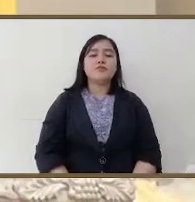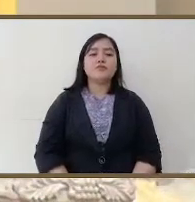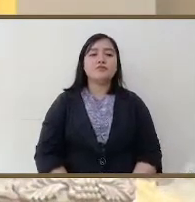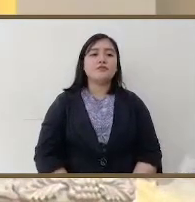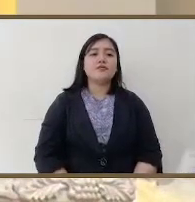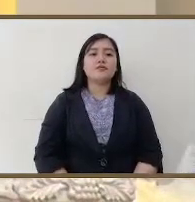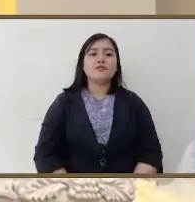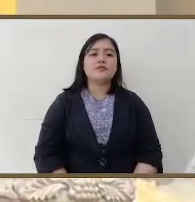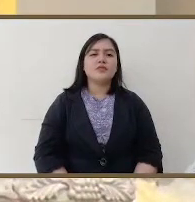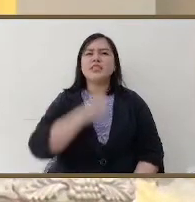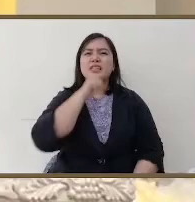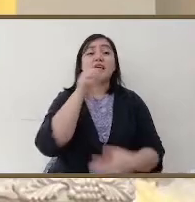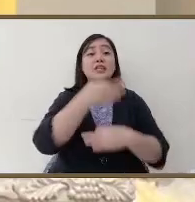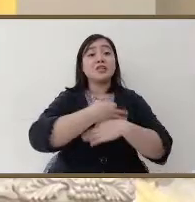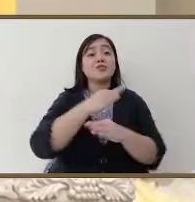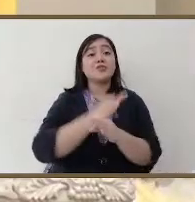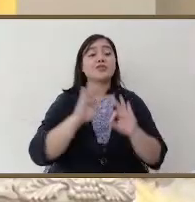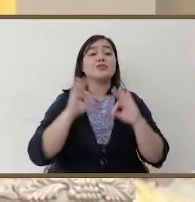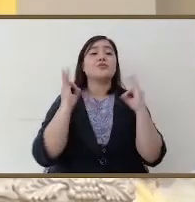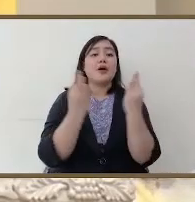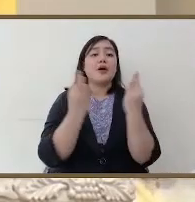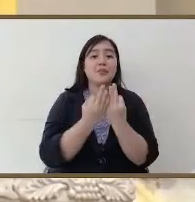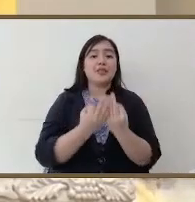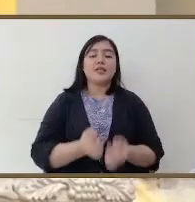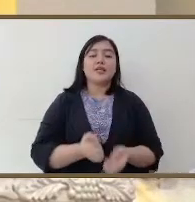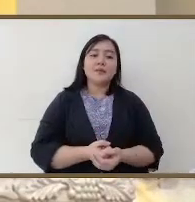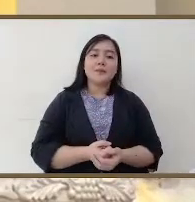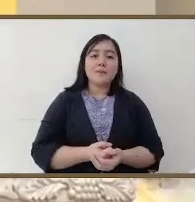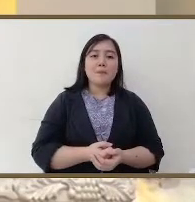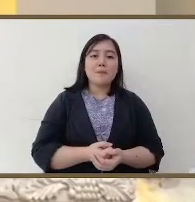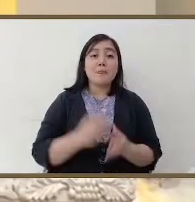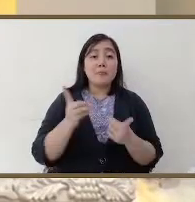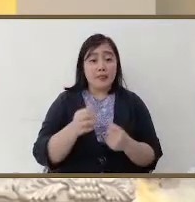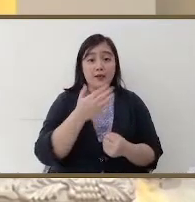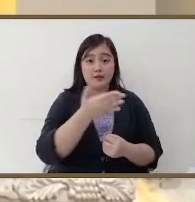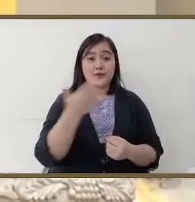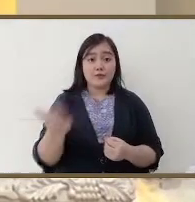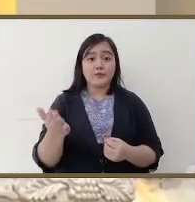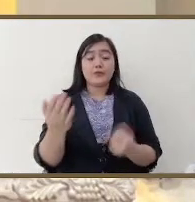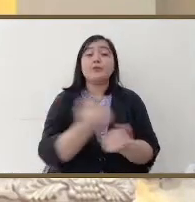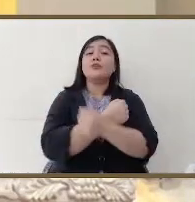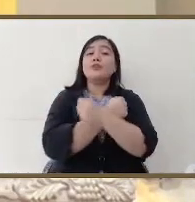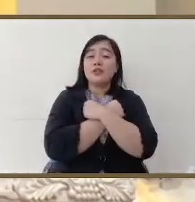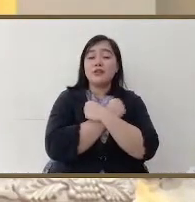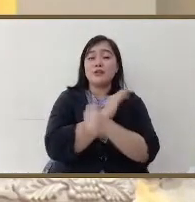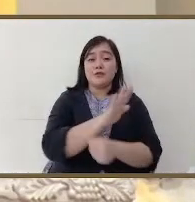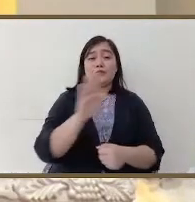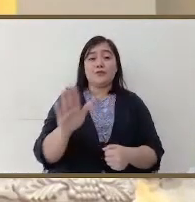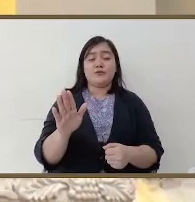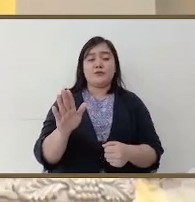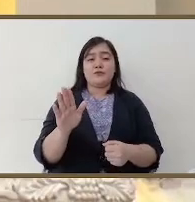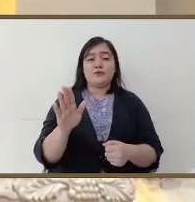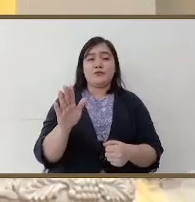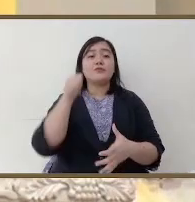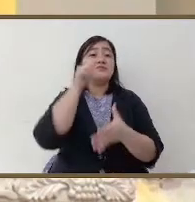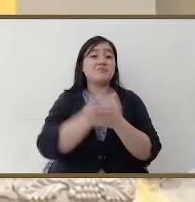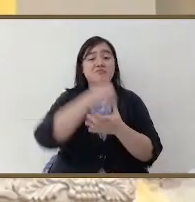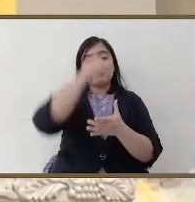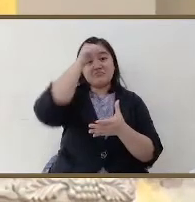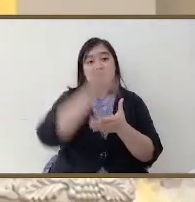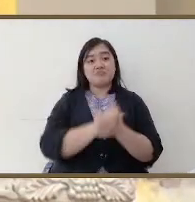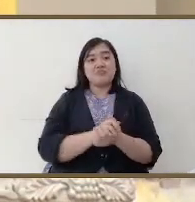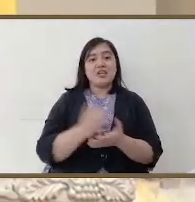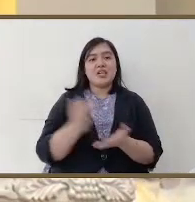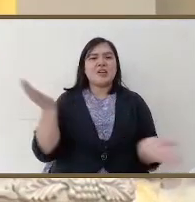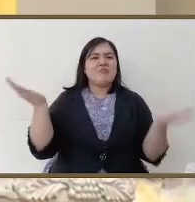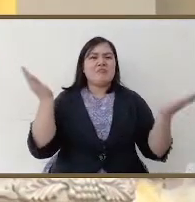kapatid. Do you love? Do you like your family? Do you like your wife? Do you like your husband because of sex?